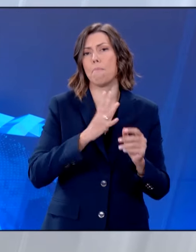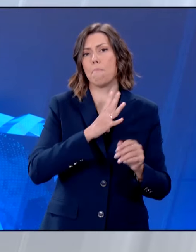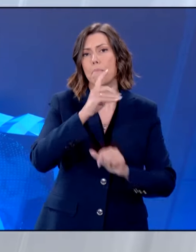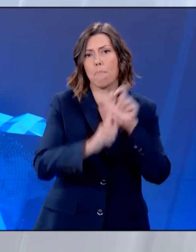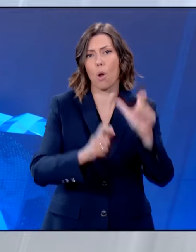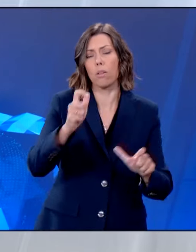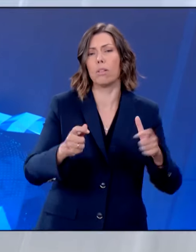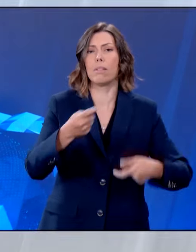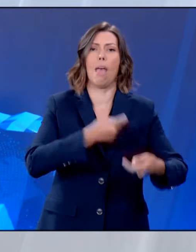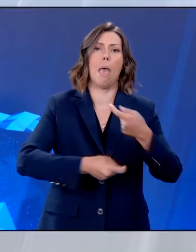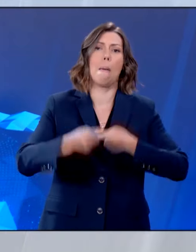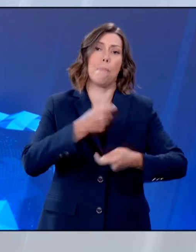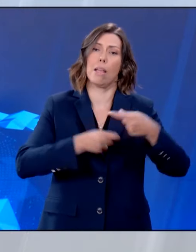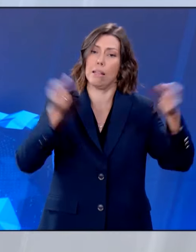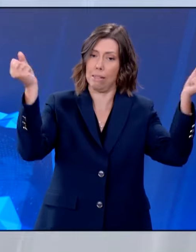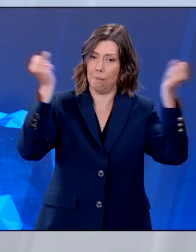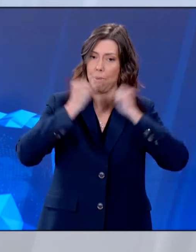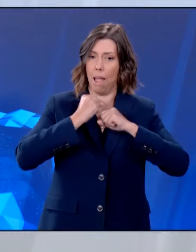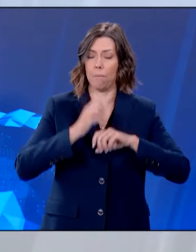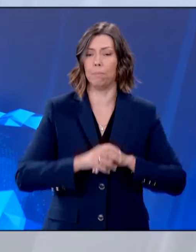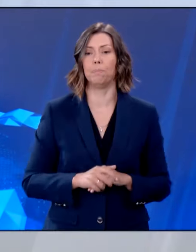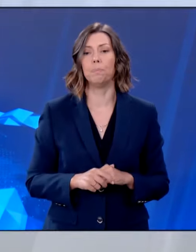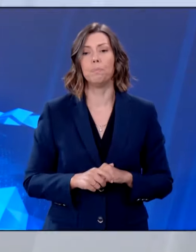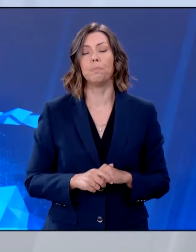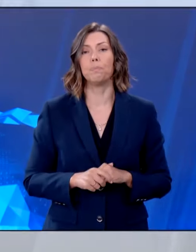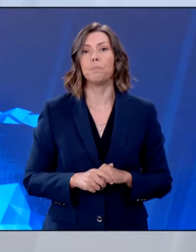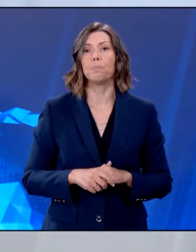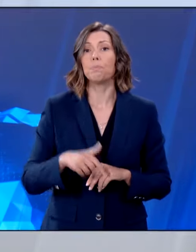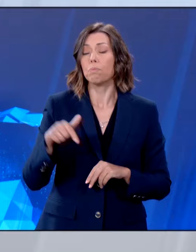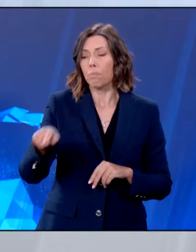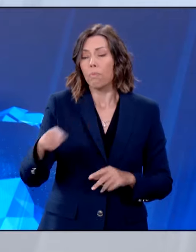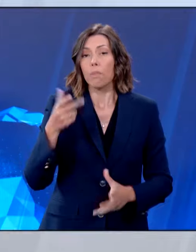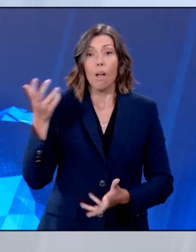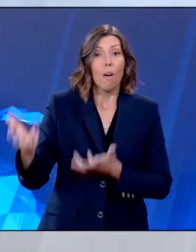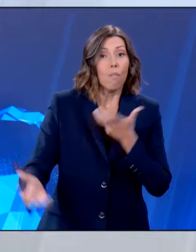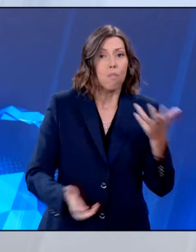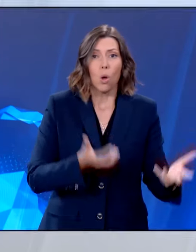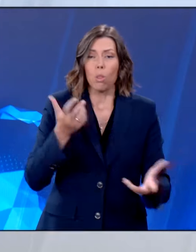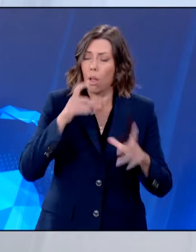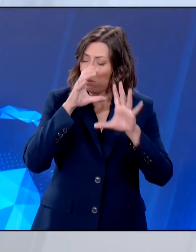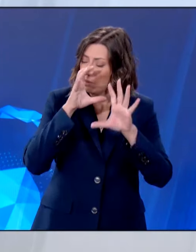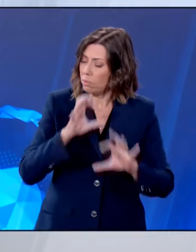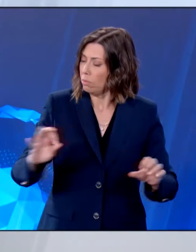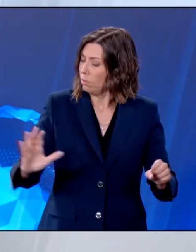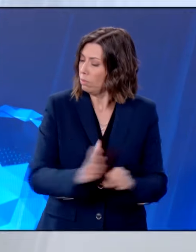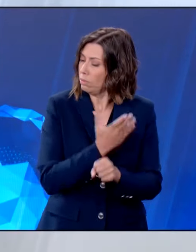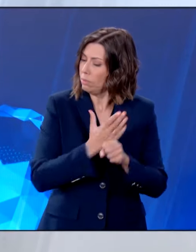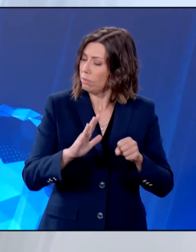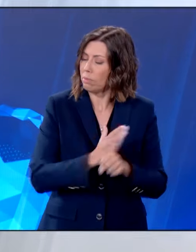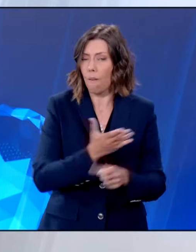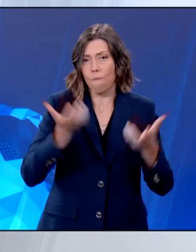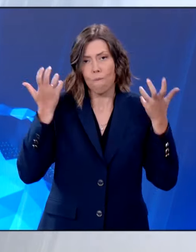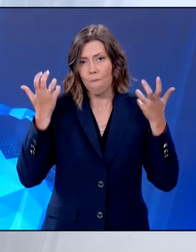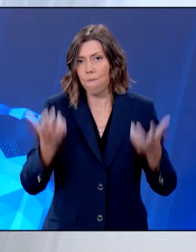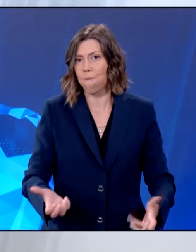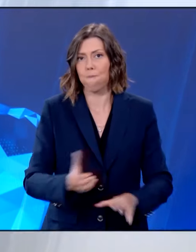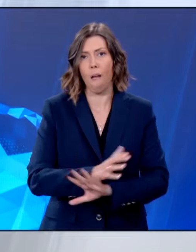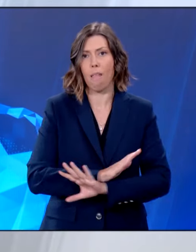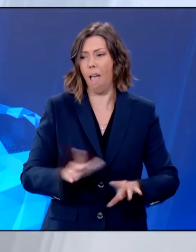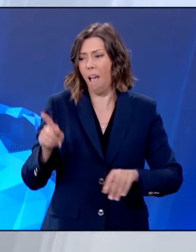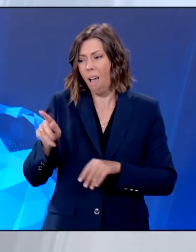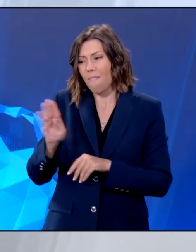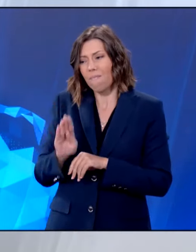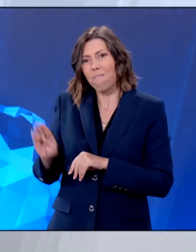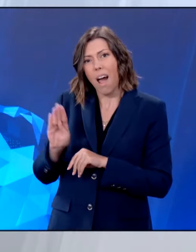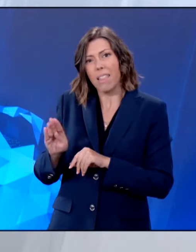πύρινη κόλαση. Στην πρώτη αποτιμήση της τεράστιας καταστροφής που πρόκαλεσε η πυρκαγιά, η οποία από τον Βαρνάβα έφτασε σε απόσταση λίγων χιλιομέτρων από